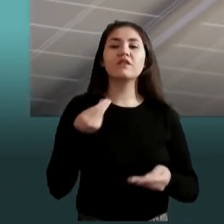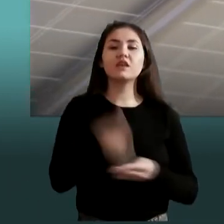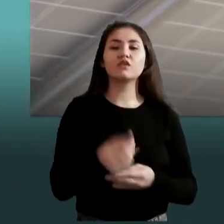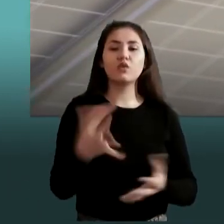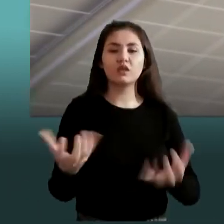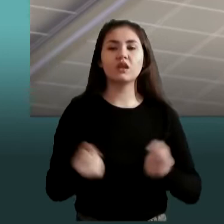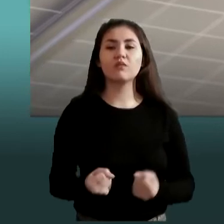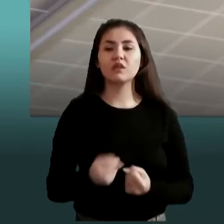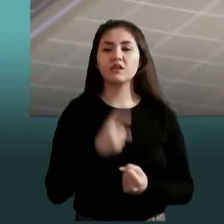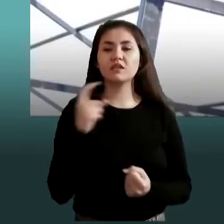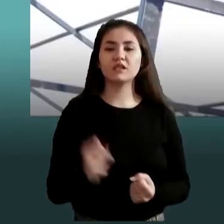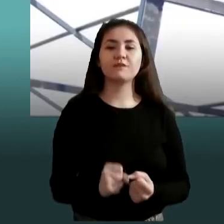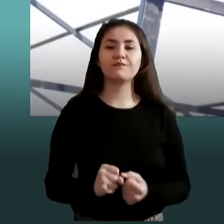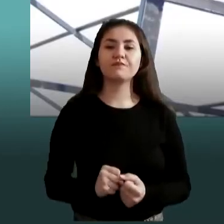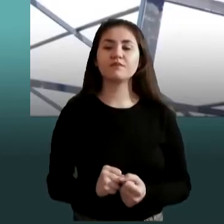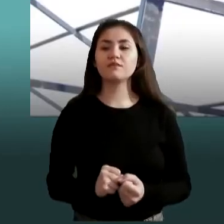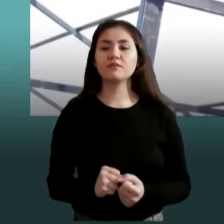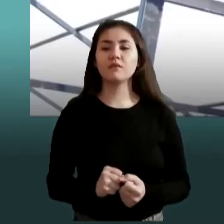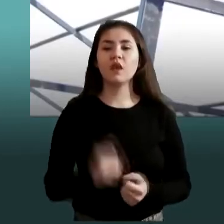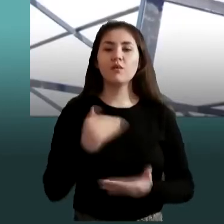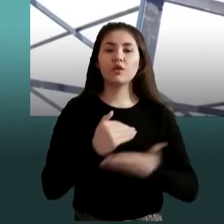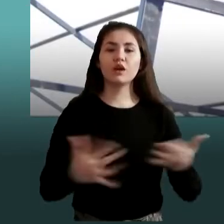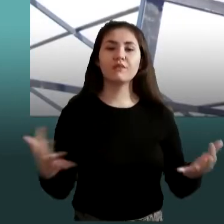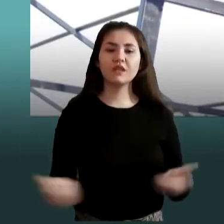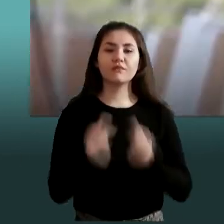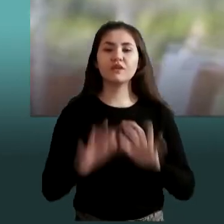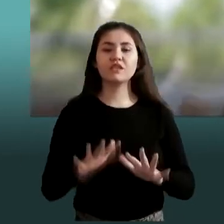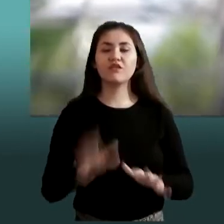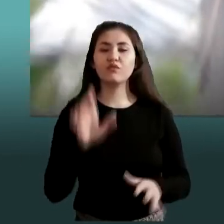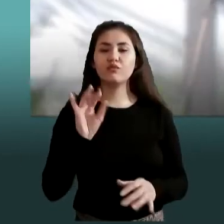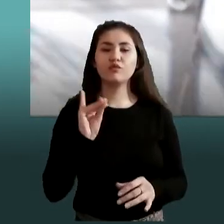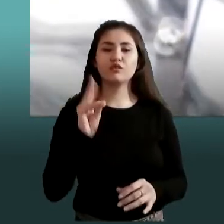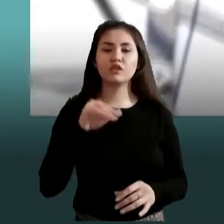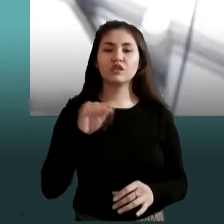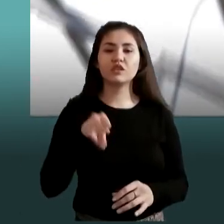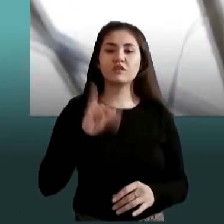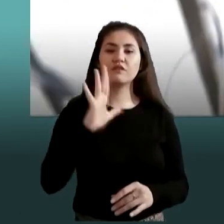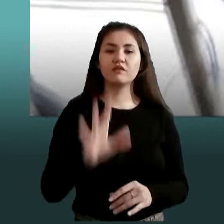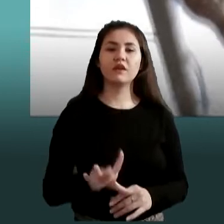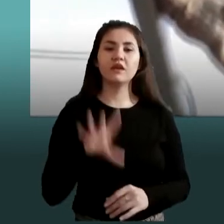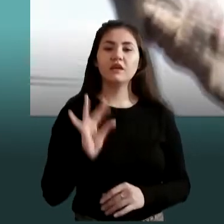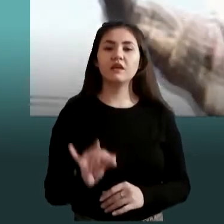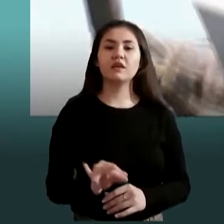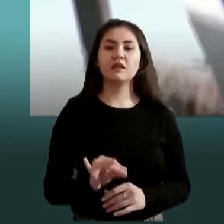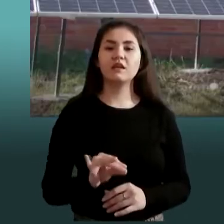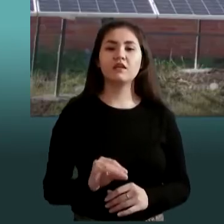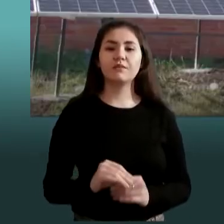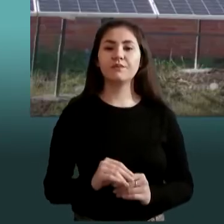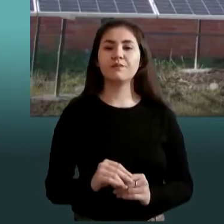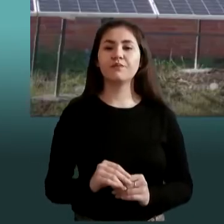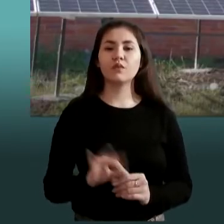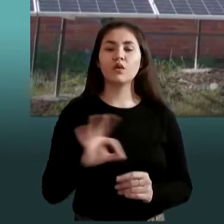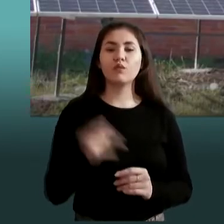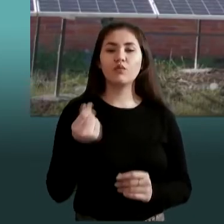за програми підтримки місцевих бюджетів. І практично окупність